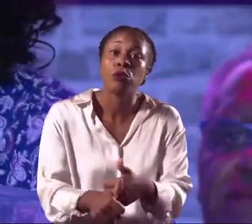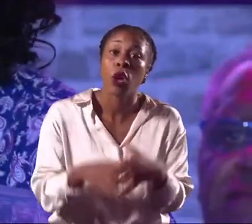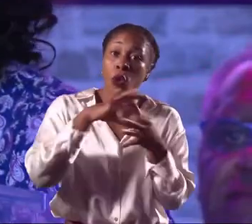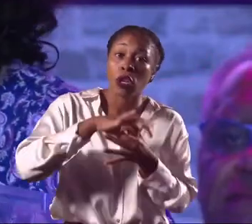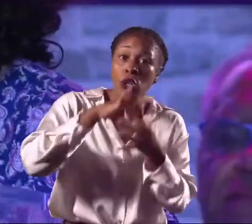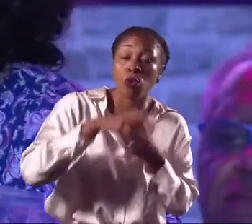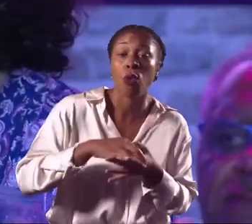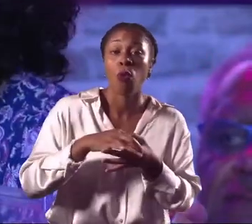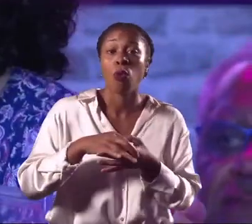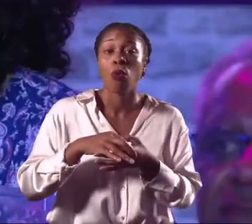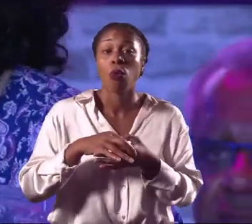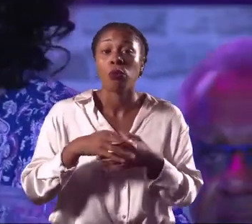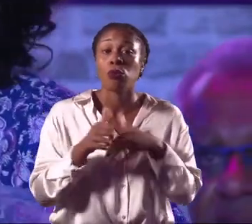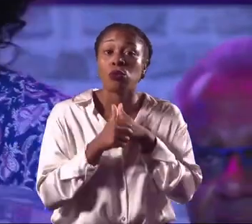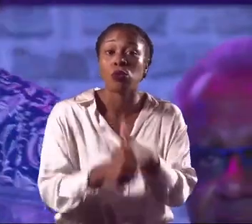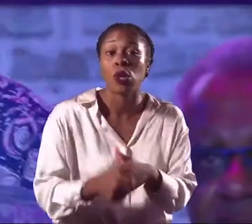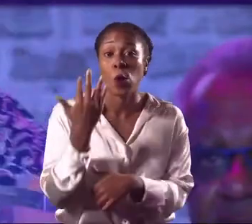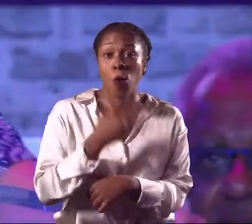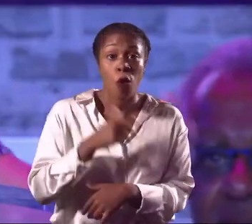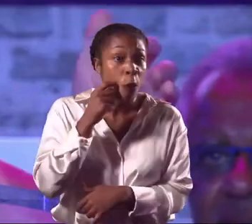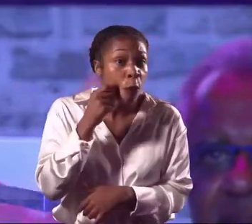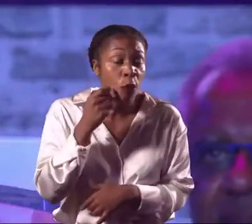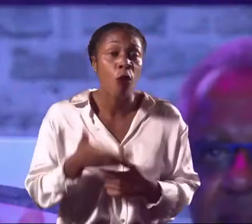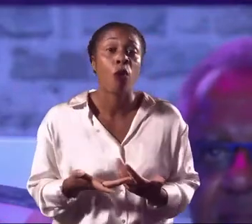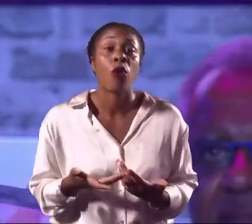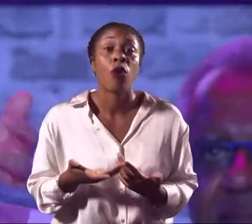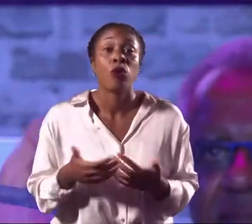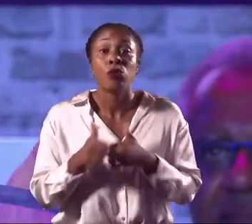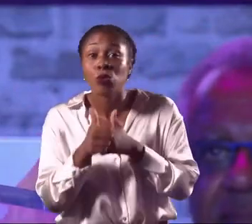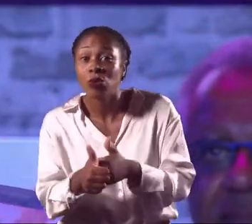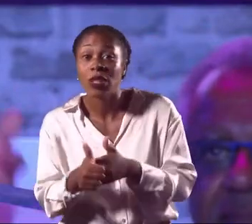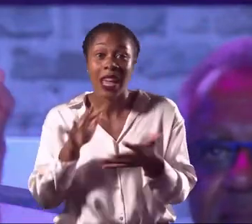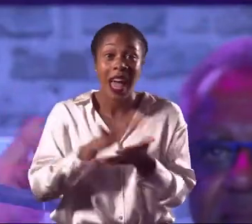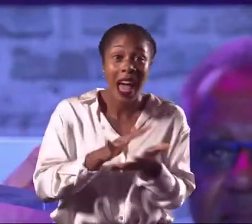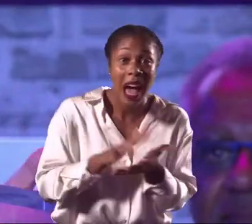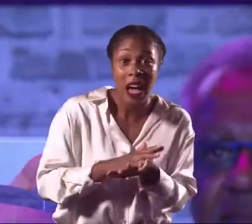notre religion, nous diviser en fonction de notre âge, de notre profession,